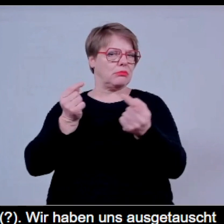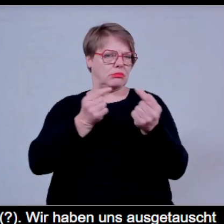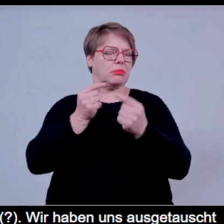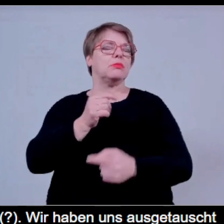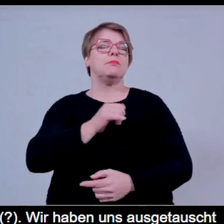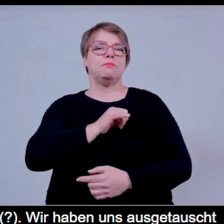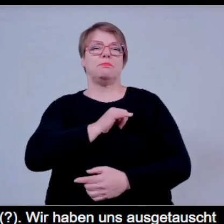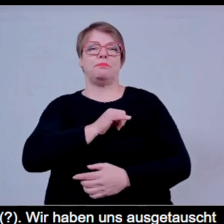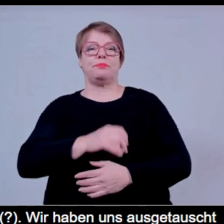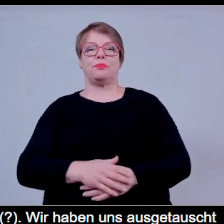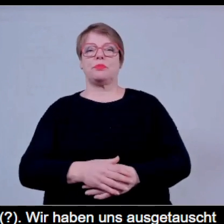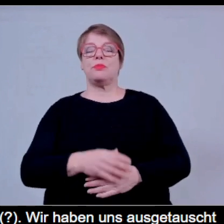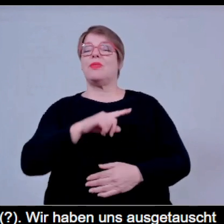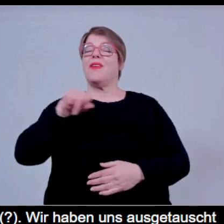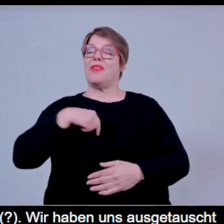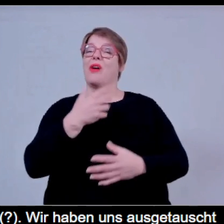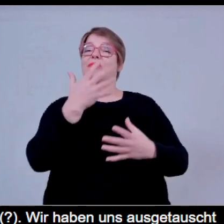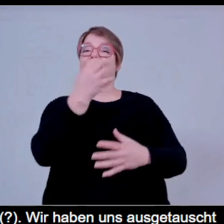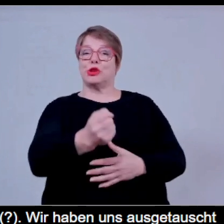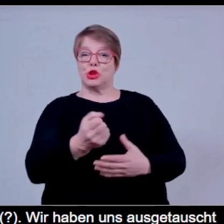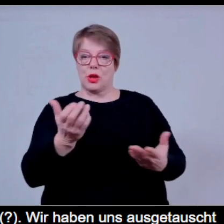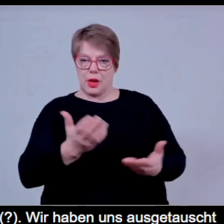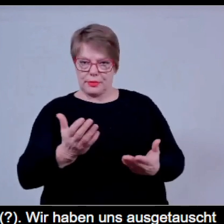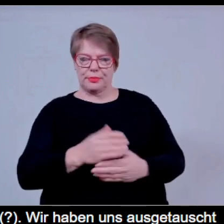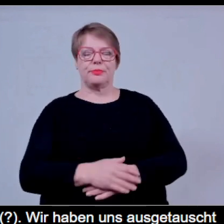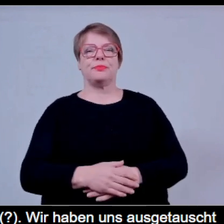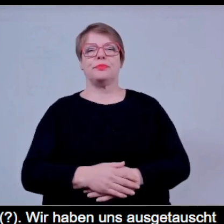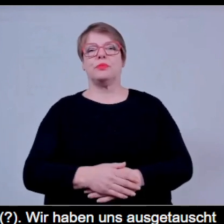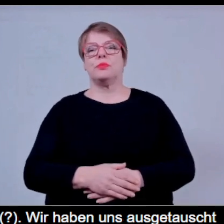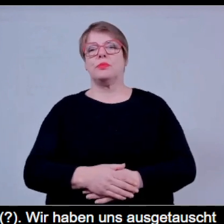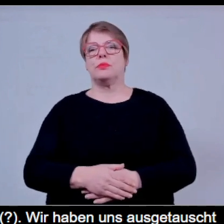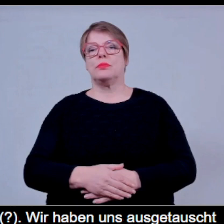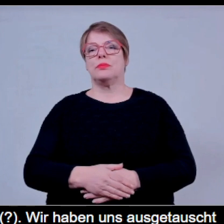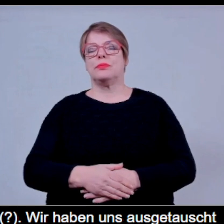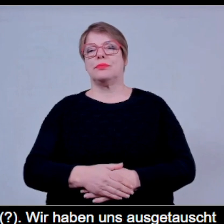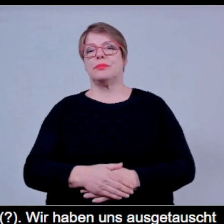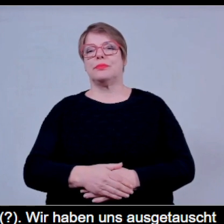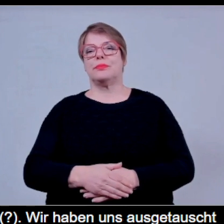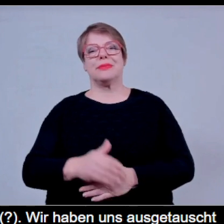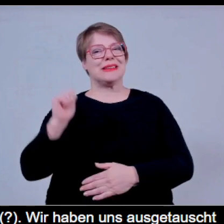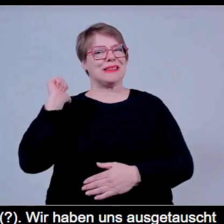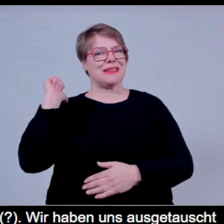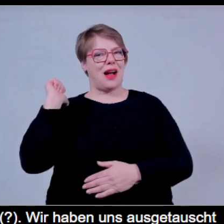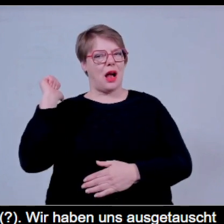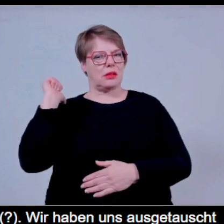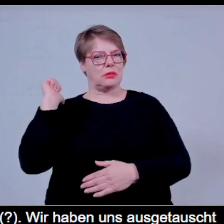inklusive Verkehrsstörungen, zum Teil erheblichen Verkehrsstörungen mit diesem Festkleben.